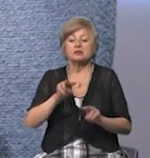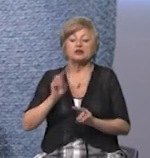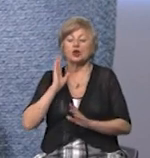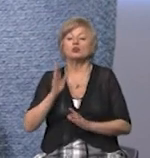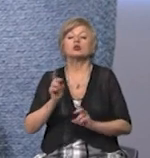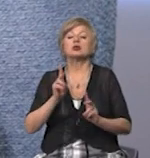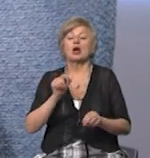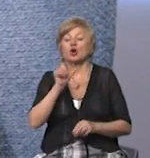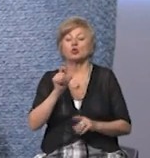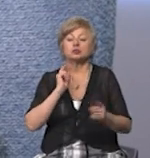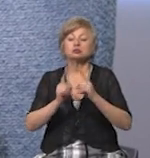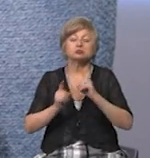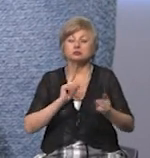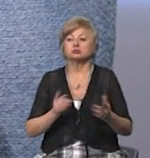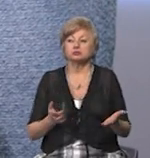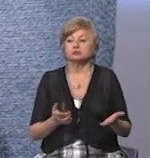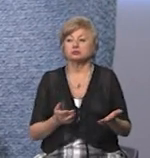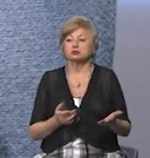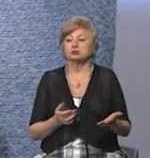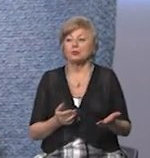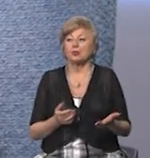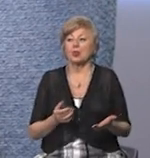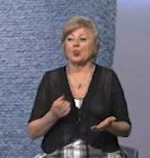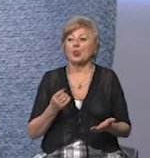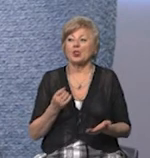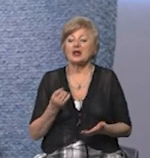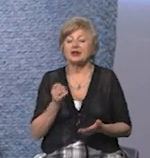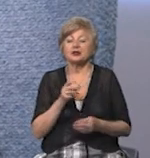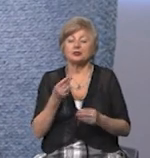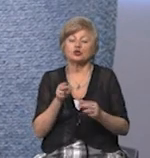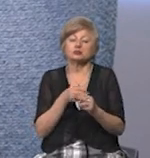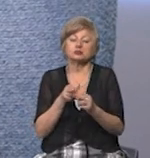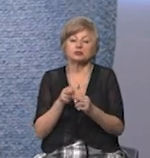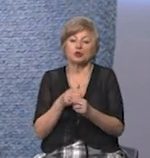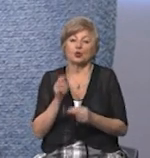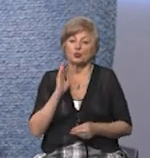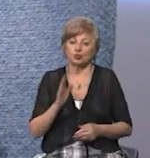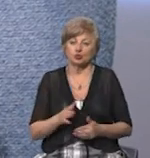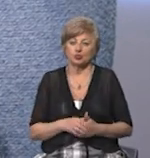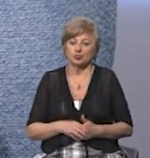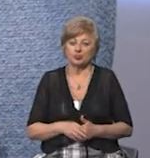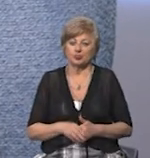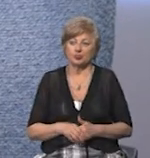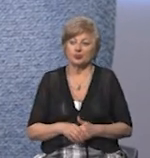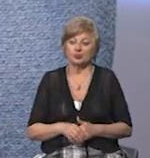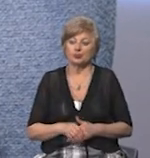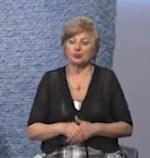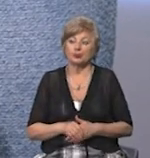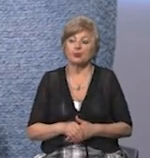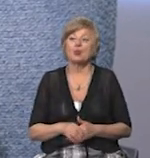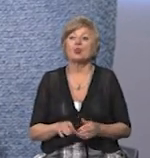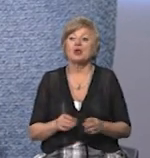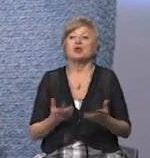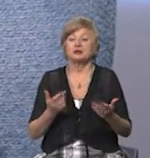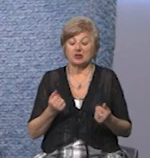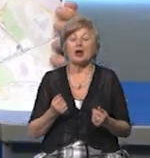пасажиропотік, будуть спостерігати, як рухається транспорт, що це буде, і вже коригувати, ну, залежно від того, що вони отримають. Ну, в принципі,